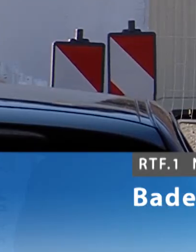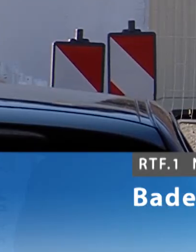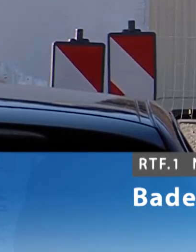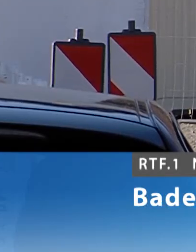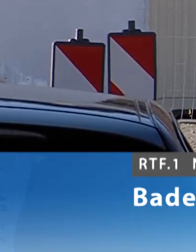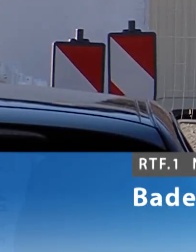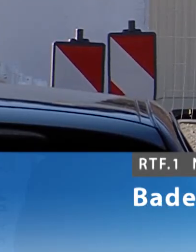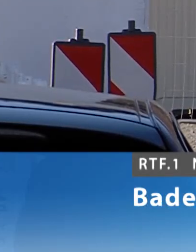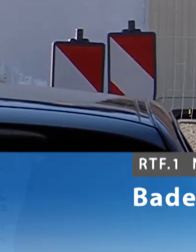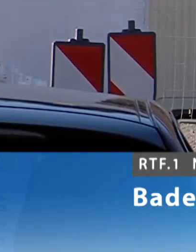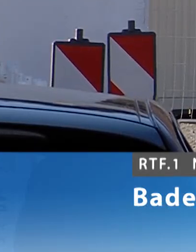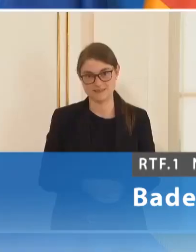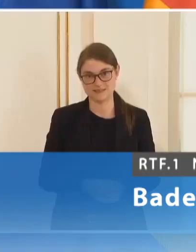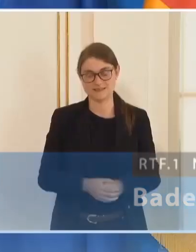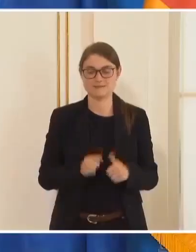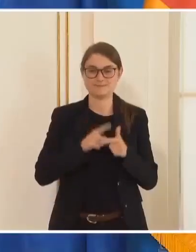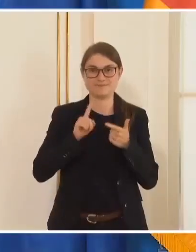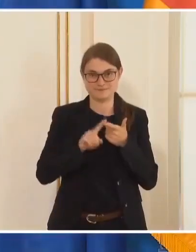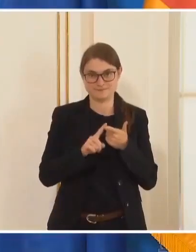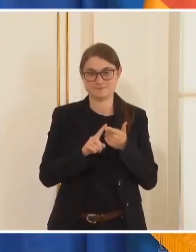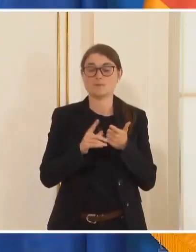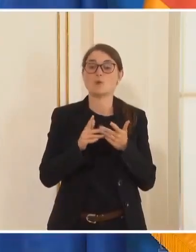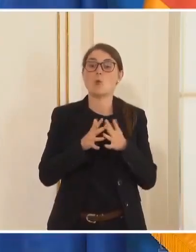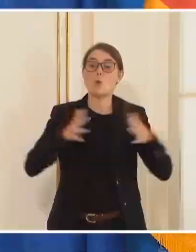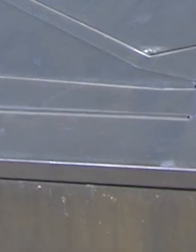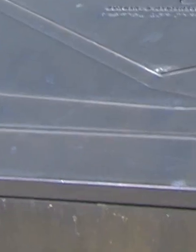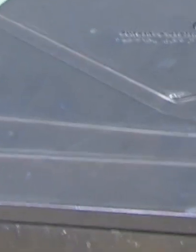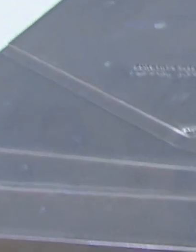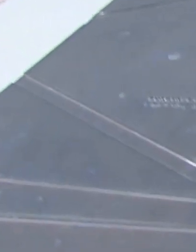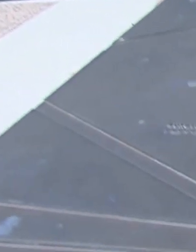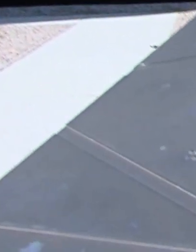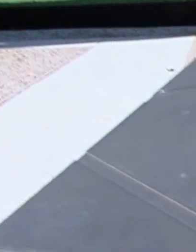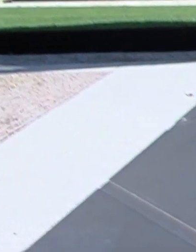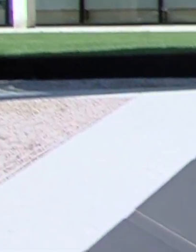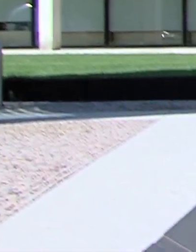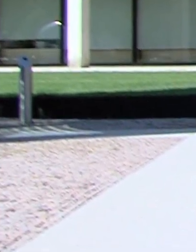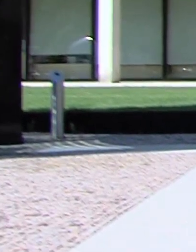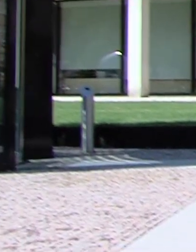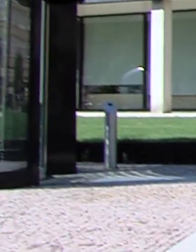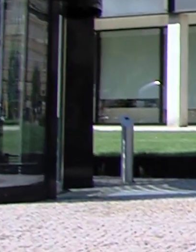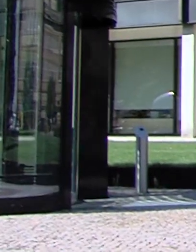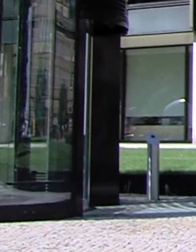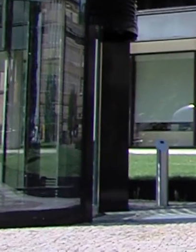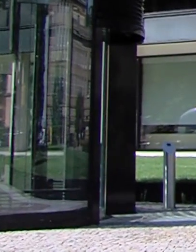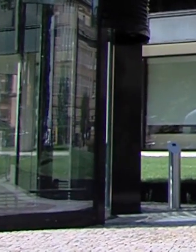Corona in Baden-Württemberg gut zu bekämpfen, betonte Ministerpräsident Winfried Kretschmann zu Beginn der gestrigen Pressekonferenz.